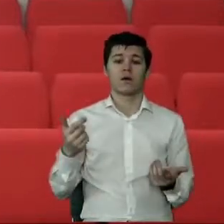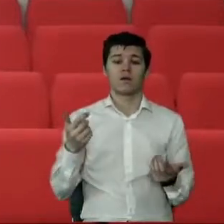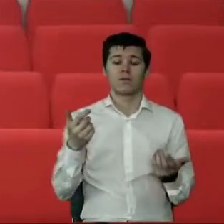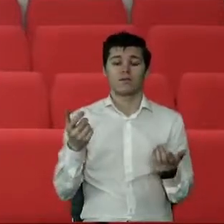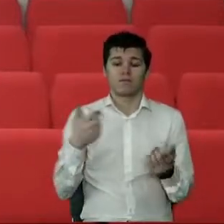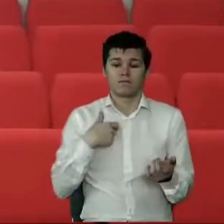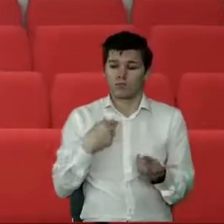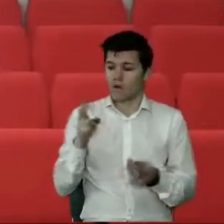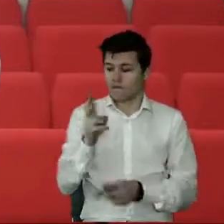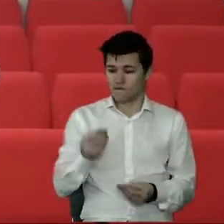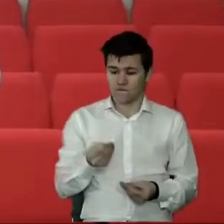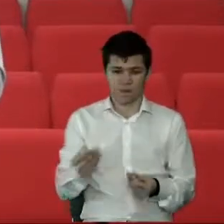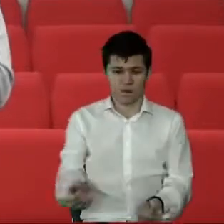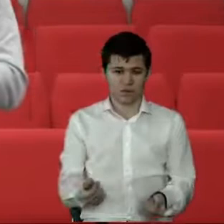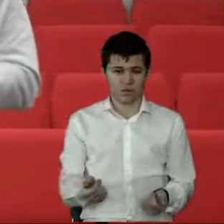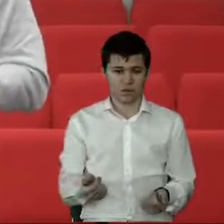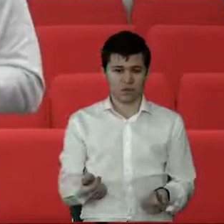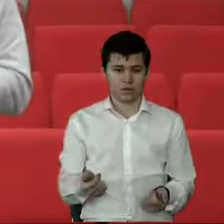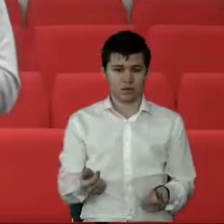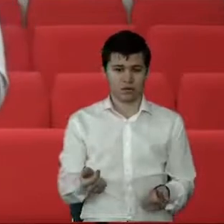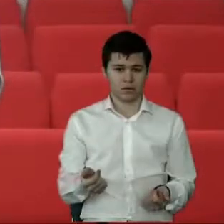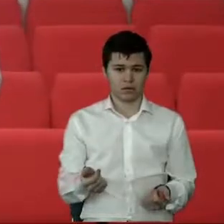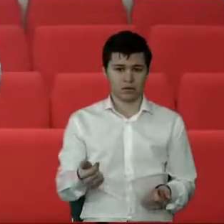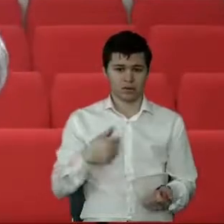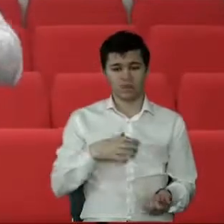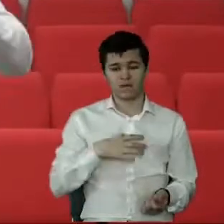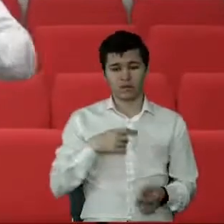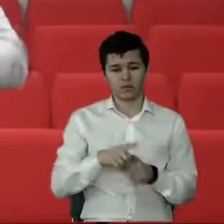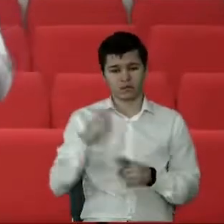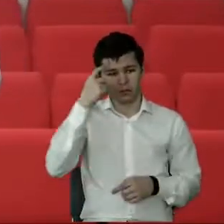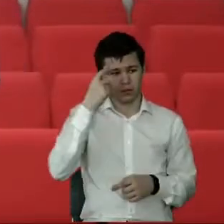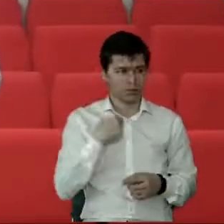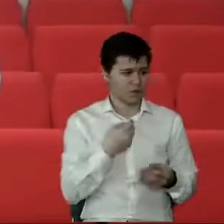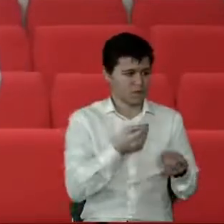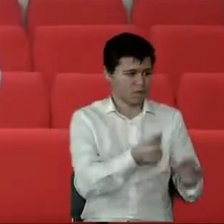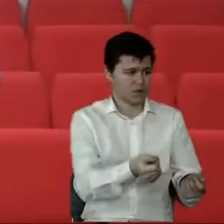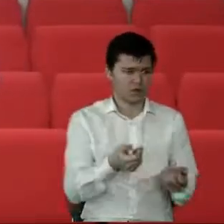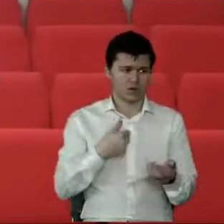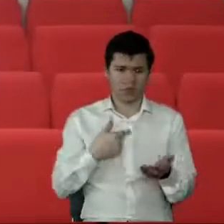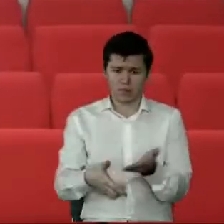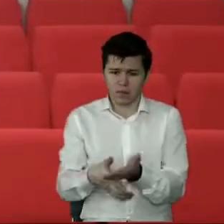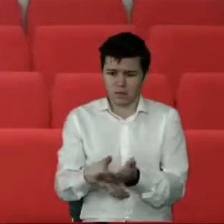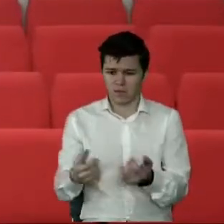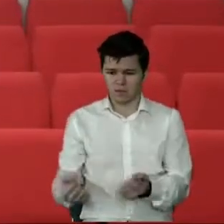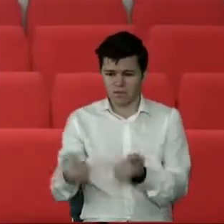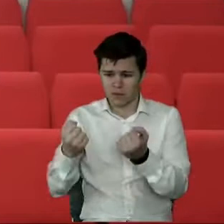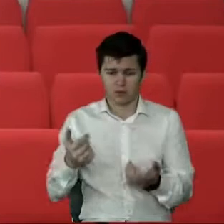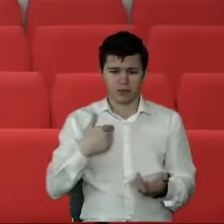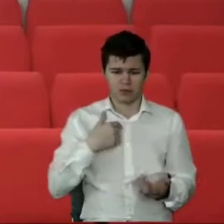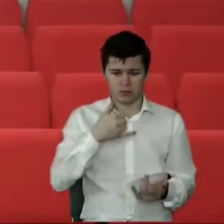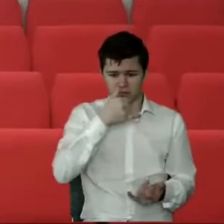уже внушительно. И снова могут опуститься руки. Но знаете, кроме нашего союза, есть еще много других союзов